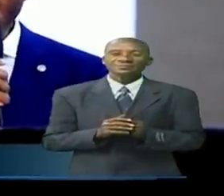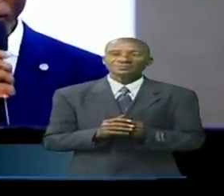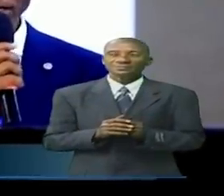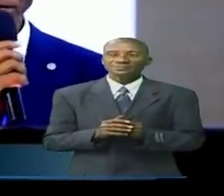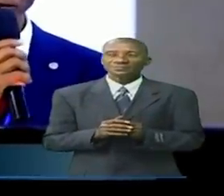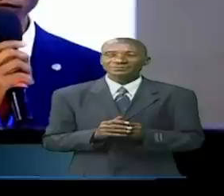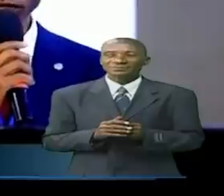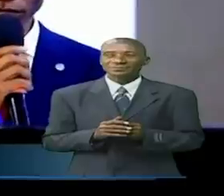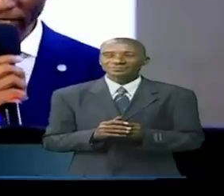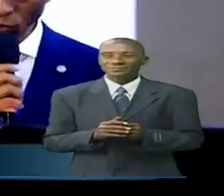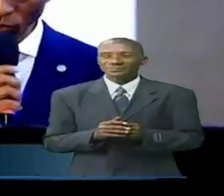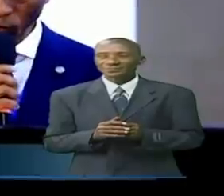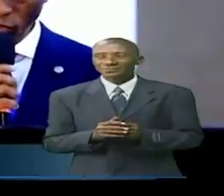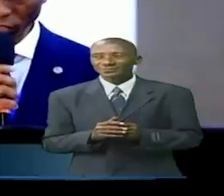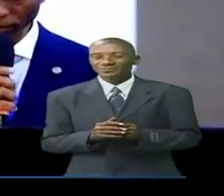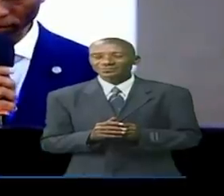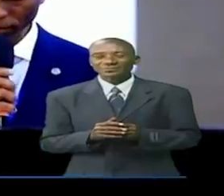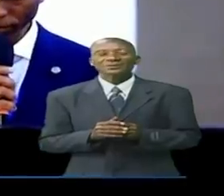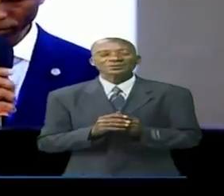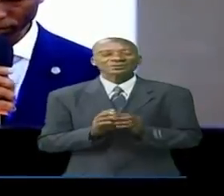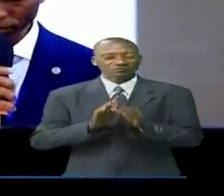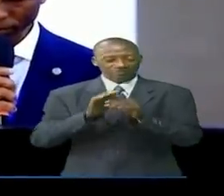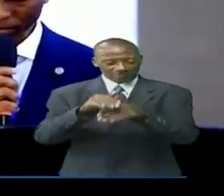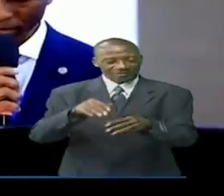seront partie prenante à ce projet